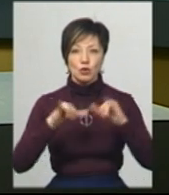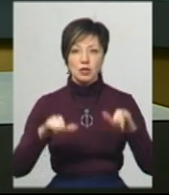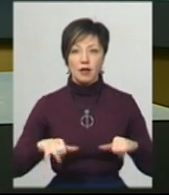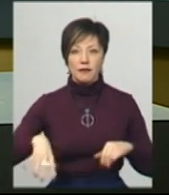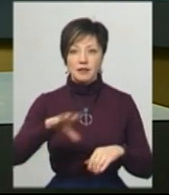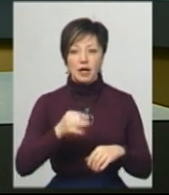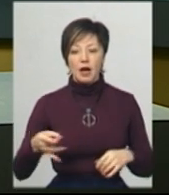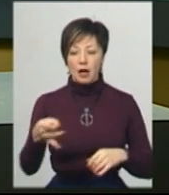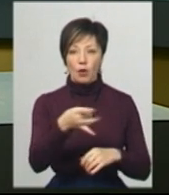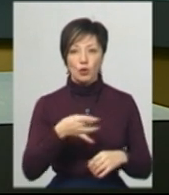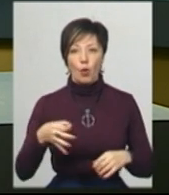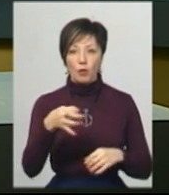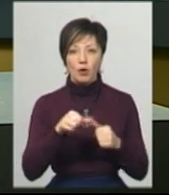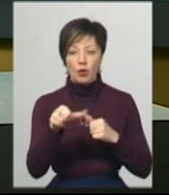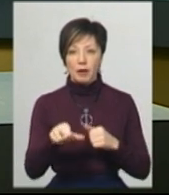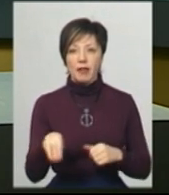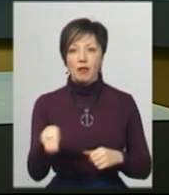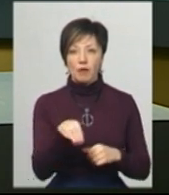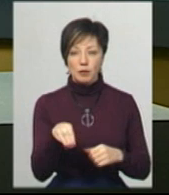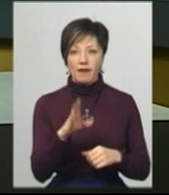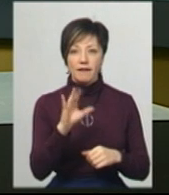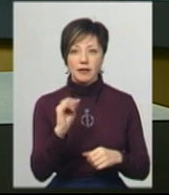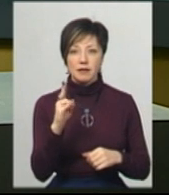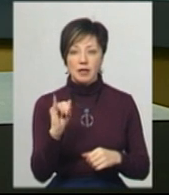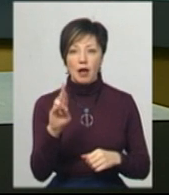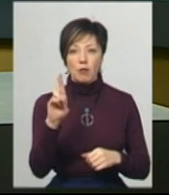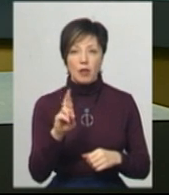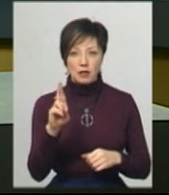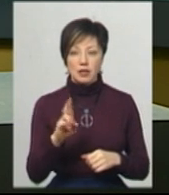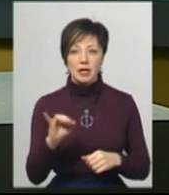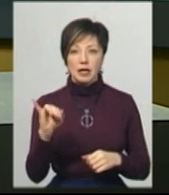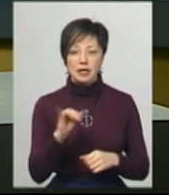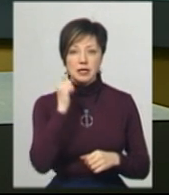практично у всіх регіонах області, окрім Теофіпольського, Віньковецького, Ярмолине